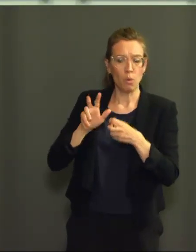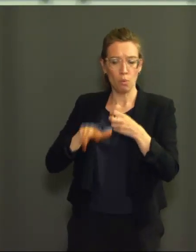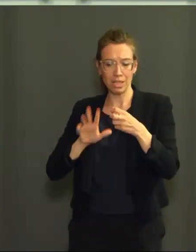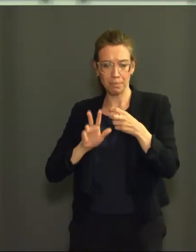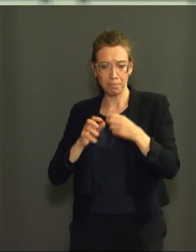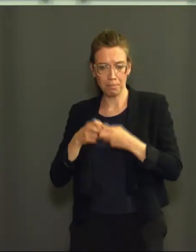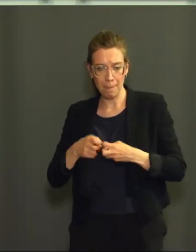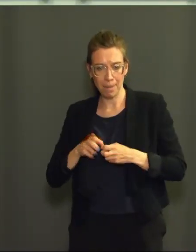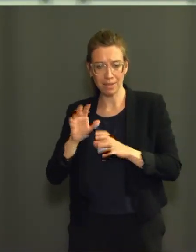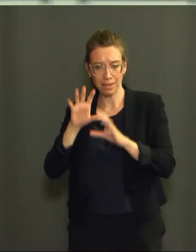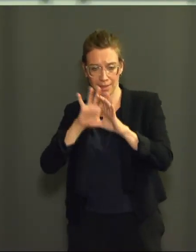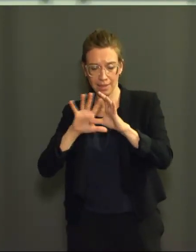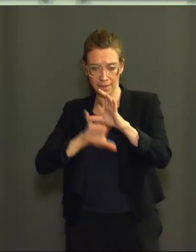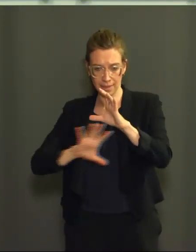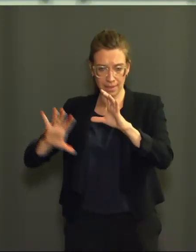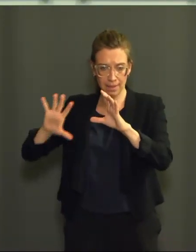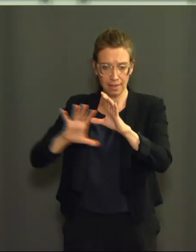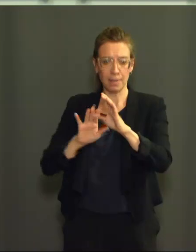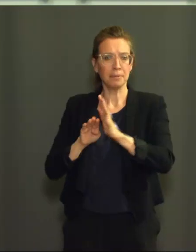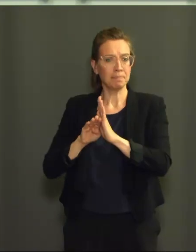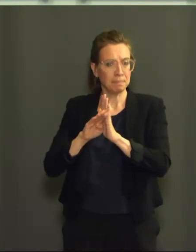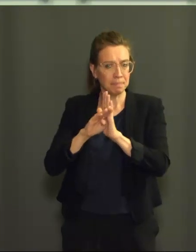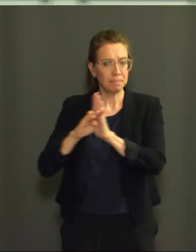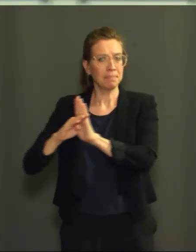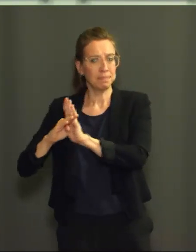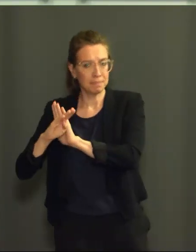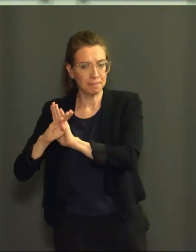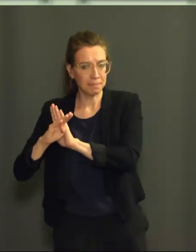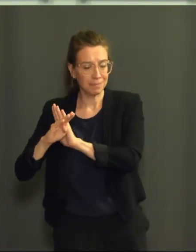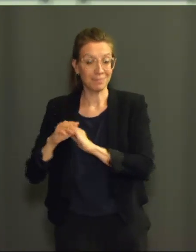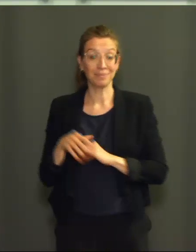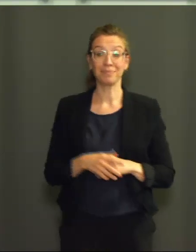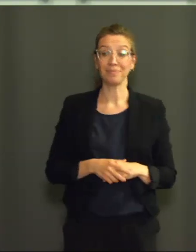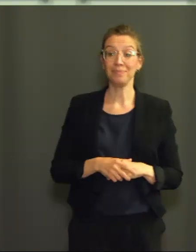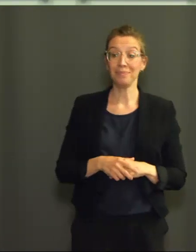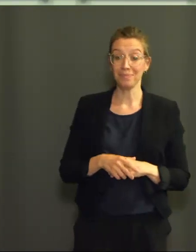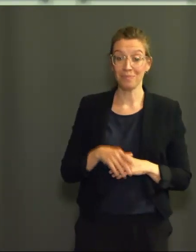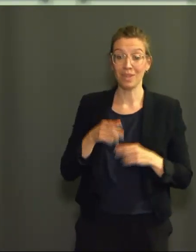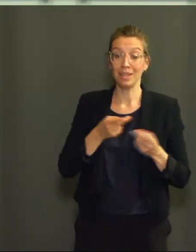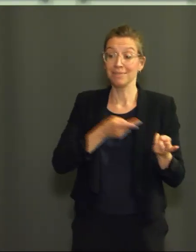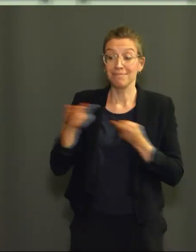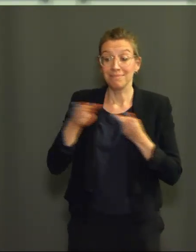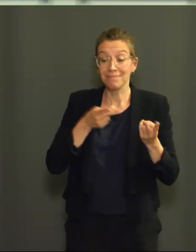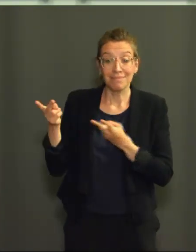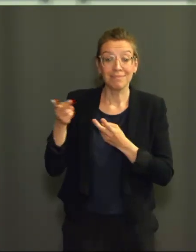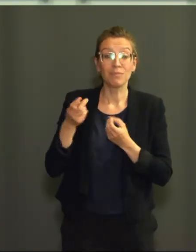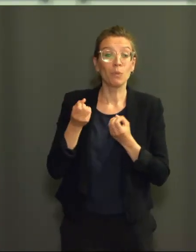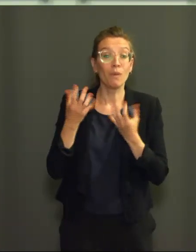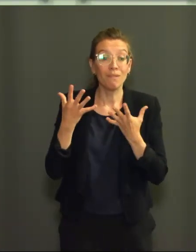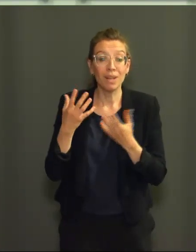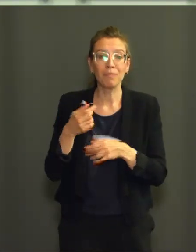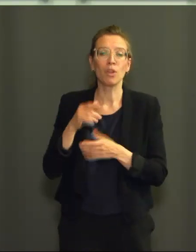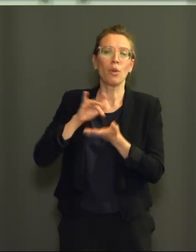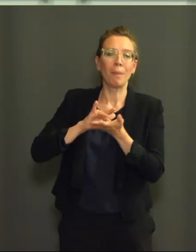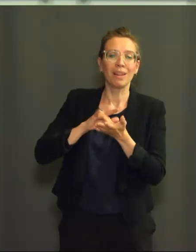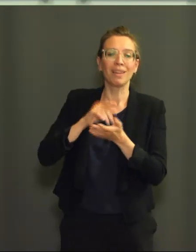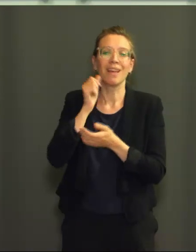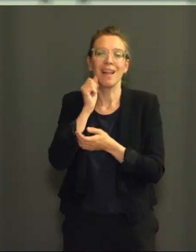De afgelopen week waren er gemiddeld 61 nieuwe ziekenhuisopnames per dag. En dat is een verdere daling